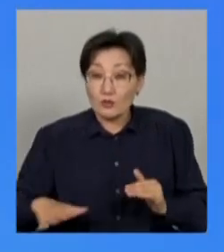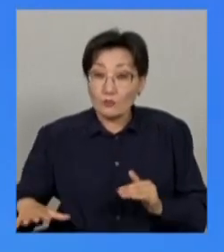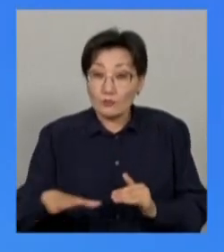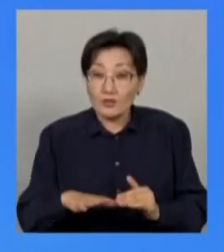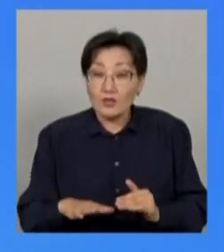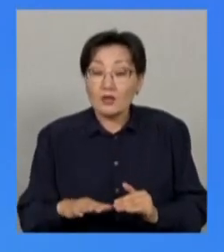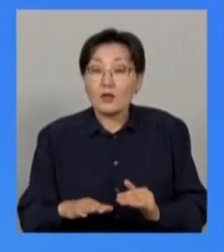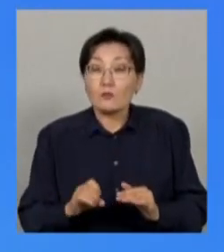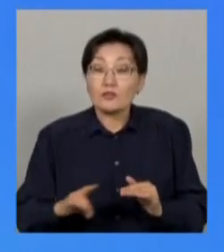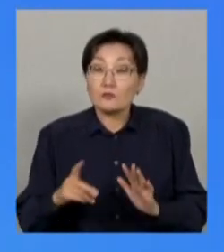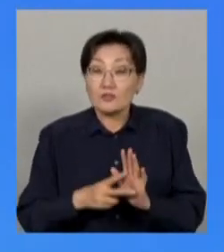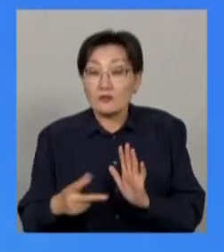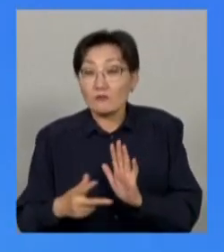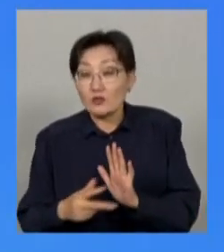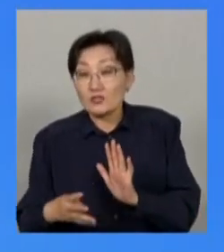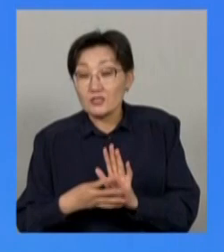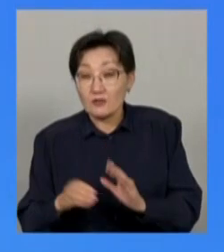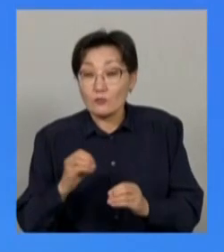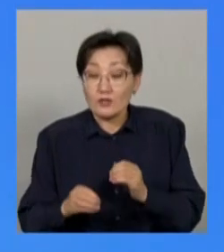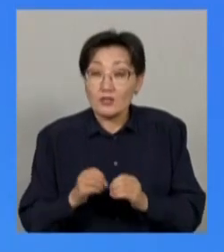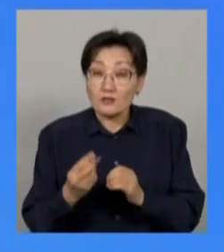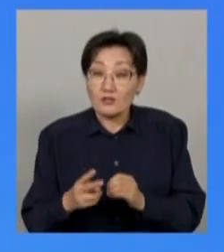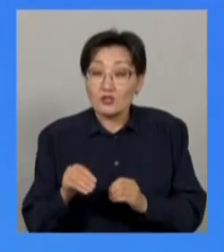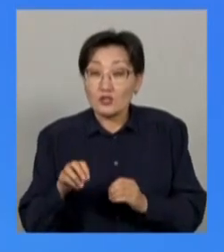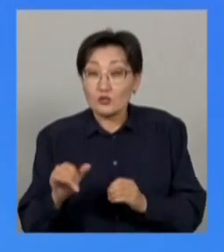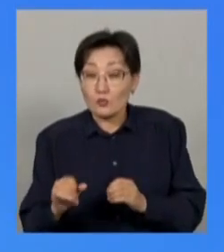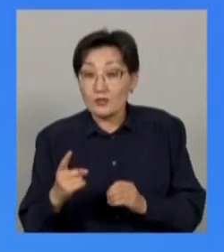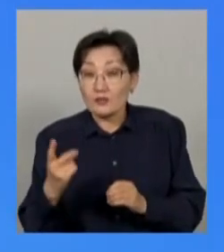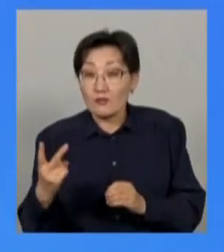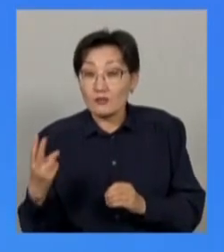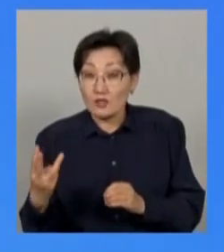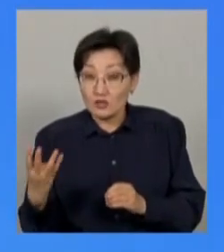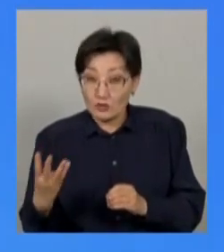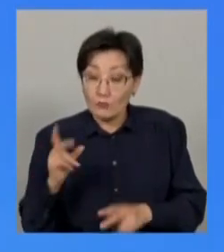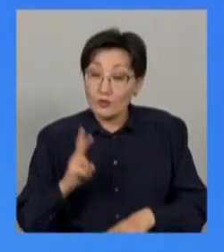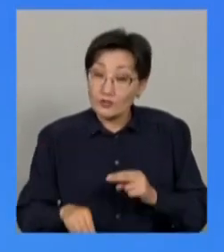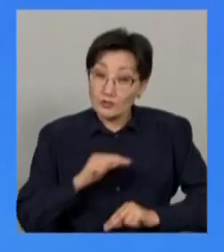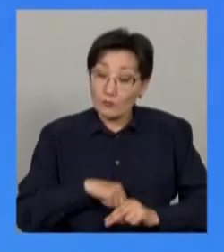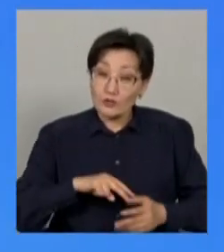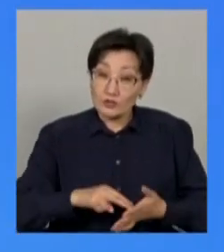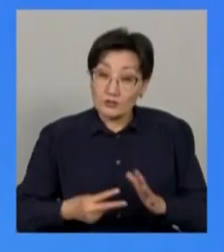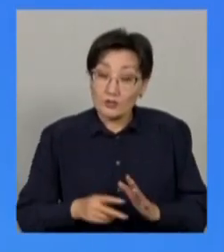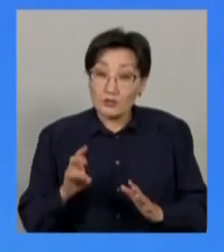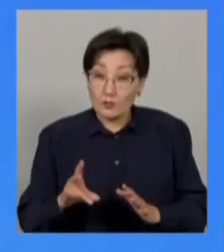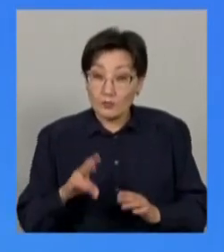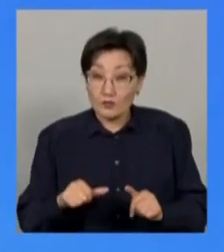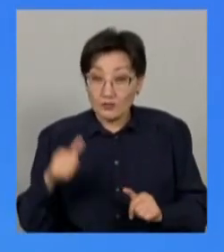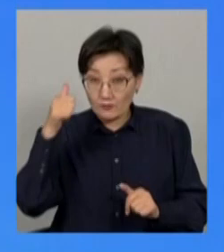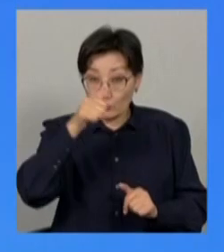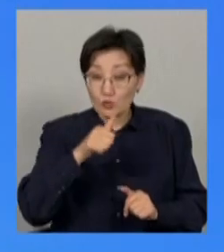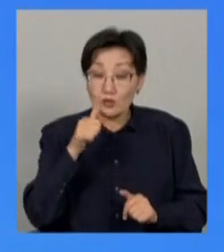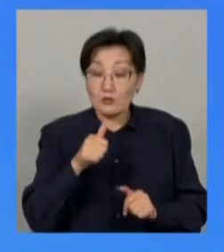микрорайонах 7, 8, 10, 12, жильцу 1, 2, 3, 4. Завершить работы планируем в ноябре текущего